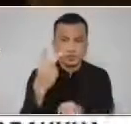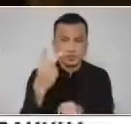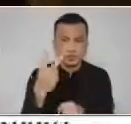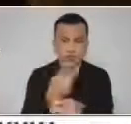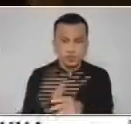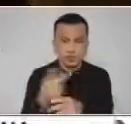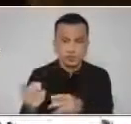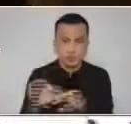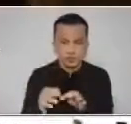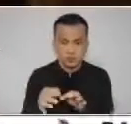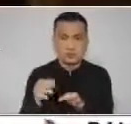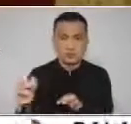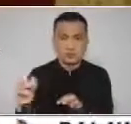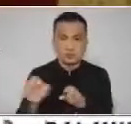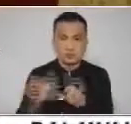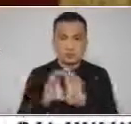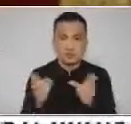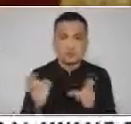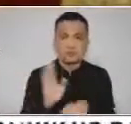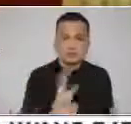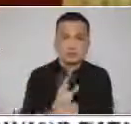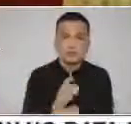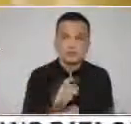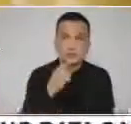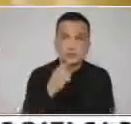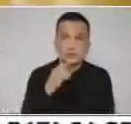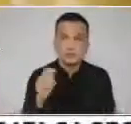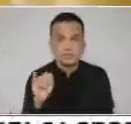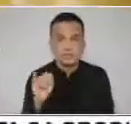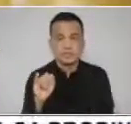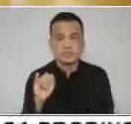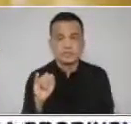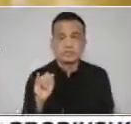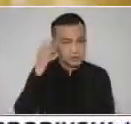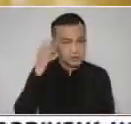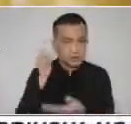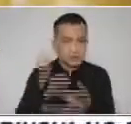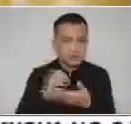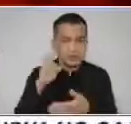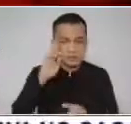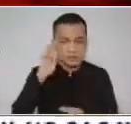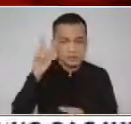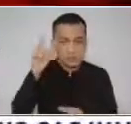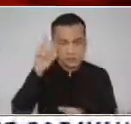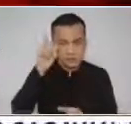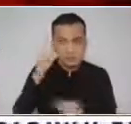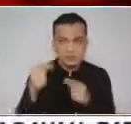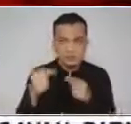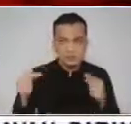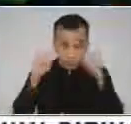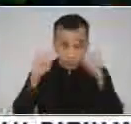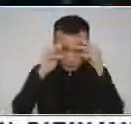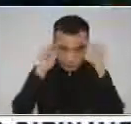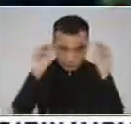na negosyo ay muling magpapasigla sa ekonomiya ng bansa na malubhang pong pinadapa ng pandemya.